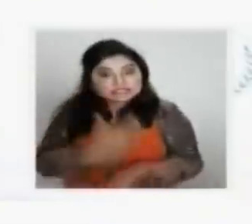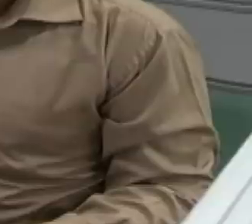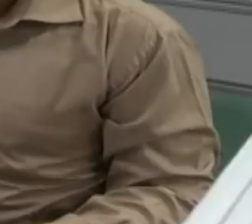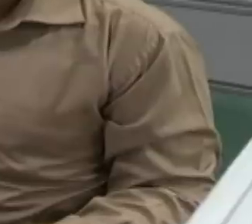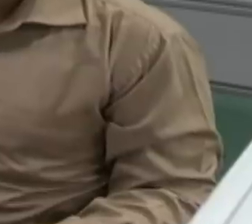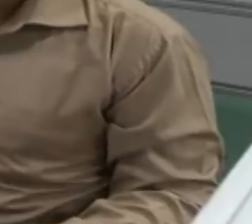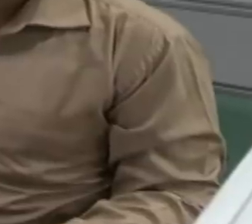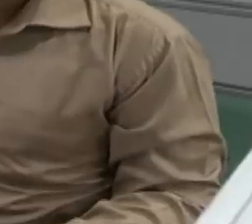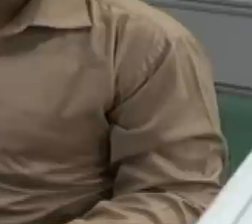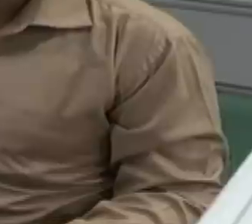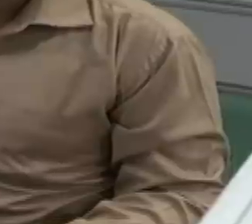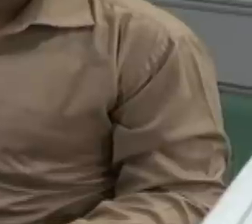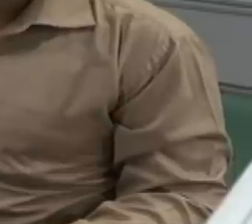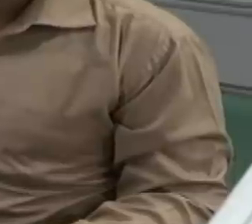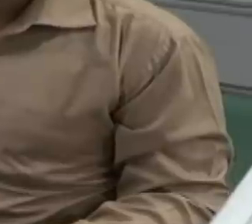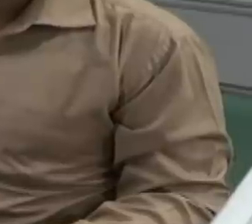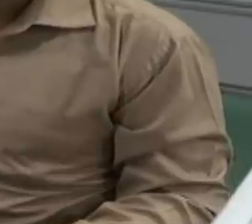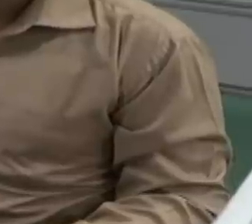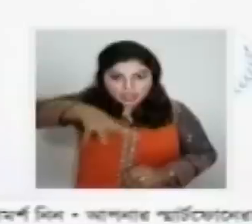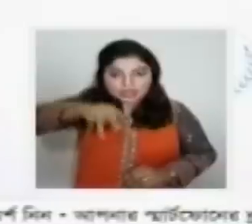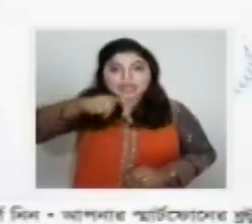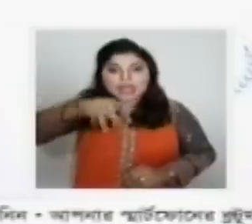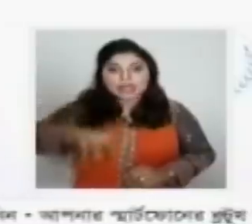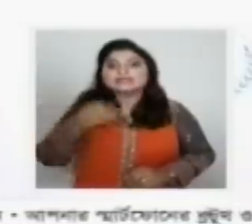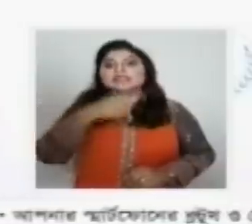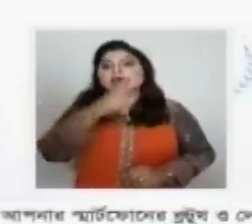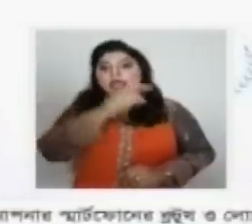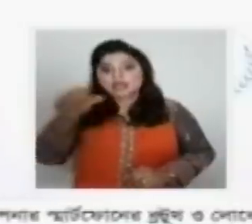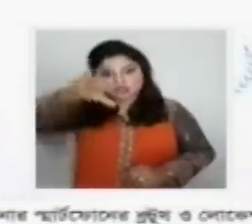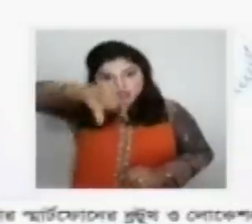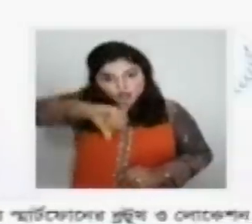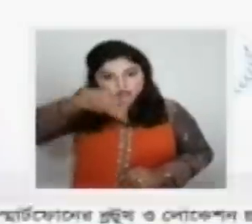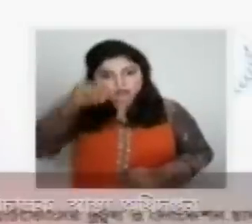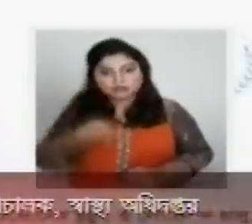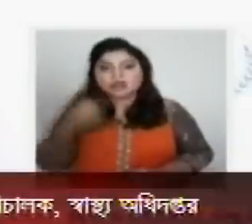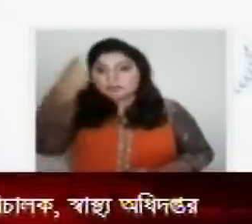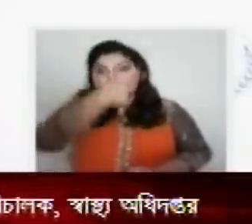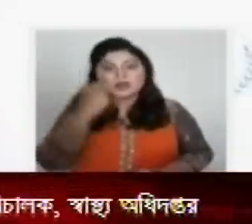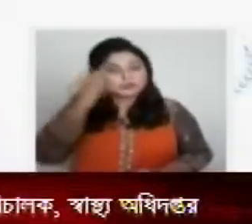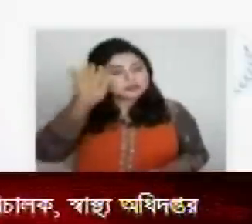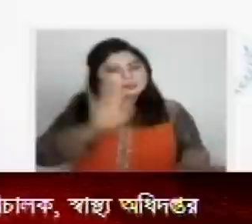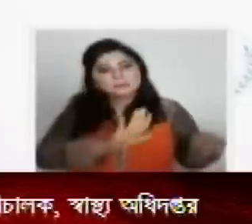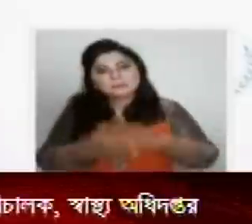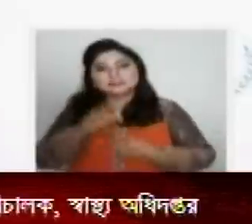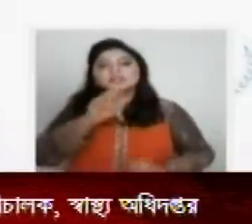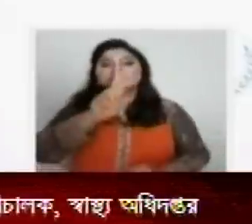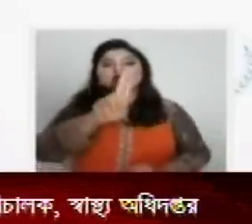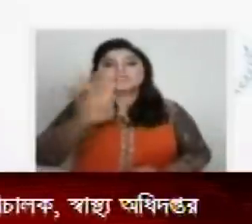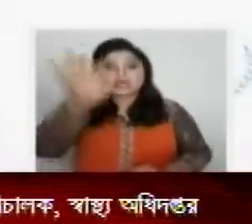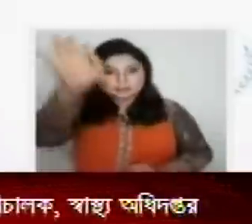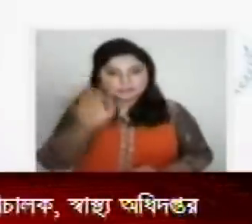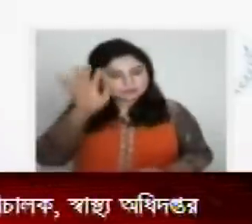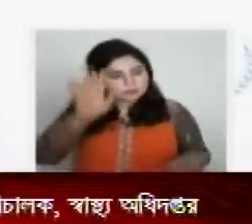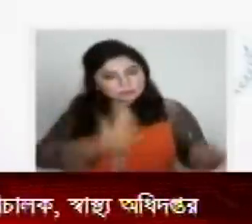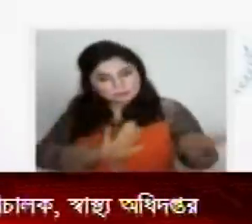হাসপাতালে এবং 11 জন বাড়িতে মারা গেছেন। 24 ঘন্টায় মৃত্যুবরণ করেছেন 42 জন এবং এ পর্যন্ত 1,968 জন।